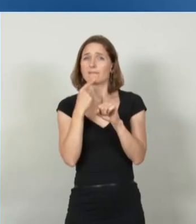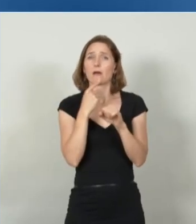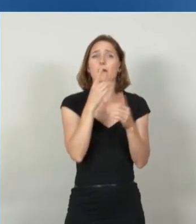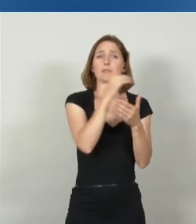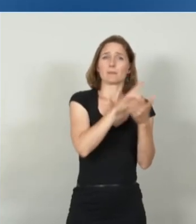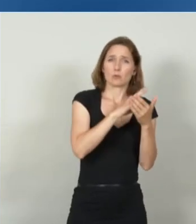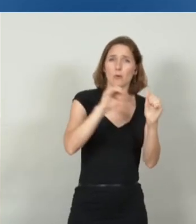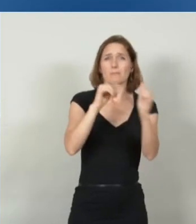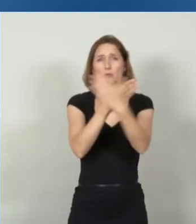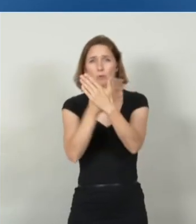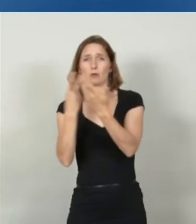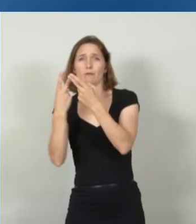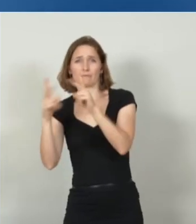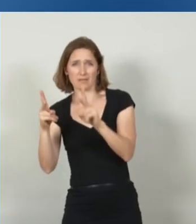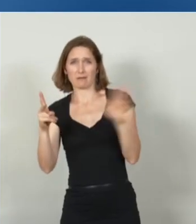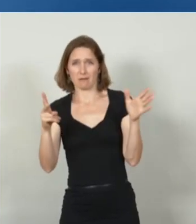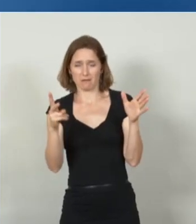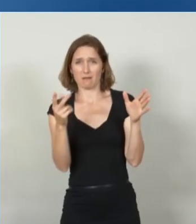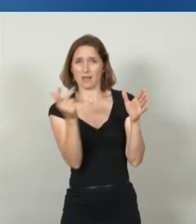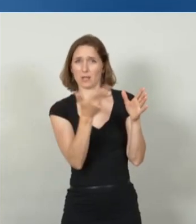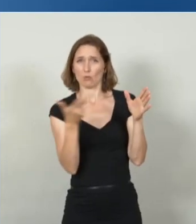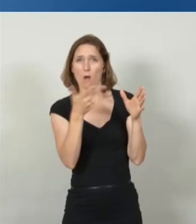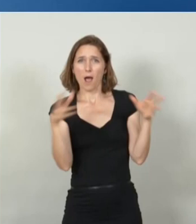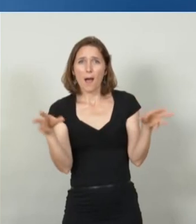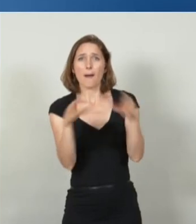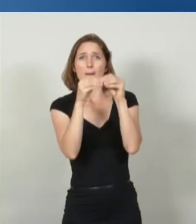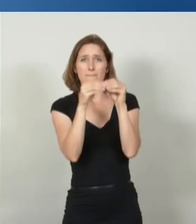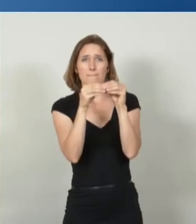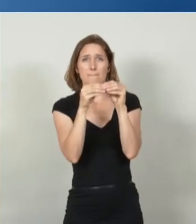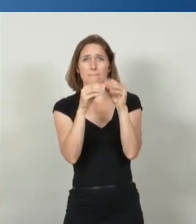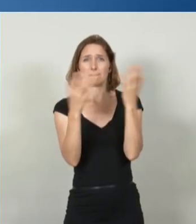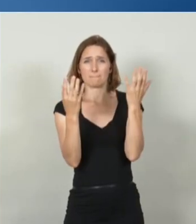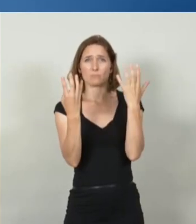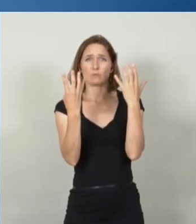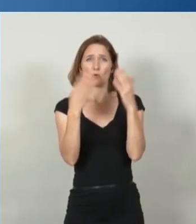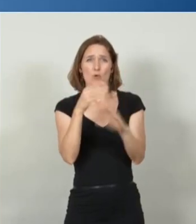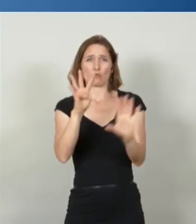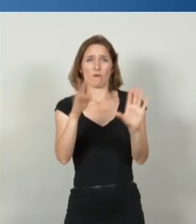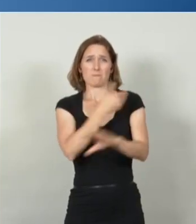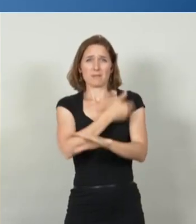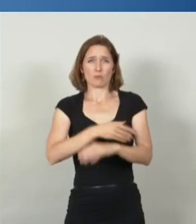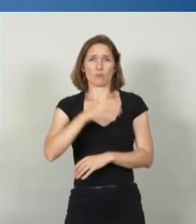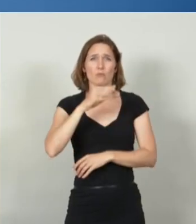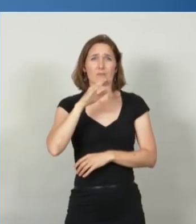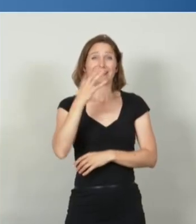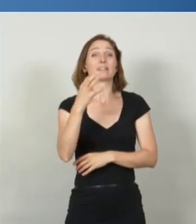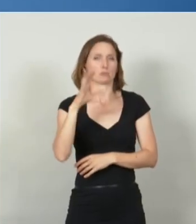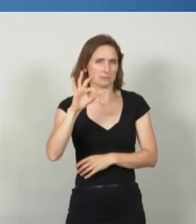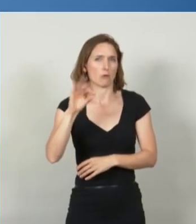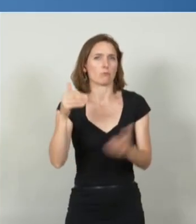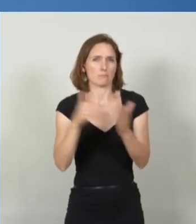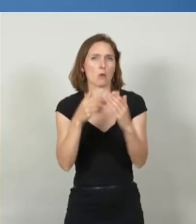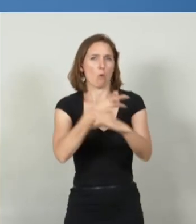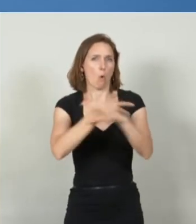départements métropoles ville avec une contribution à hauteur de 9 millions 45000 euros 9 millions 450 000